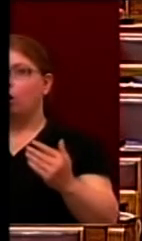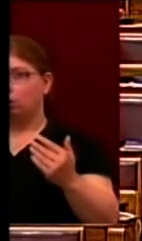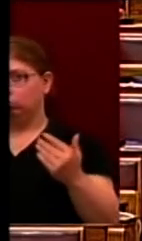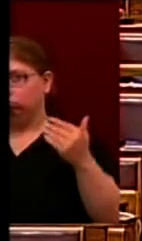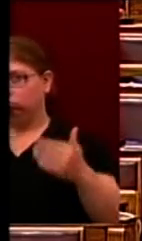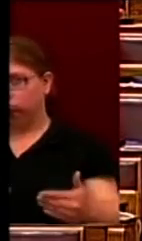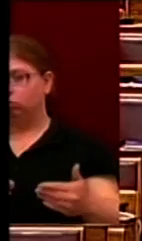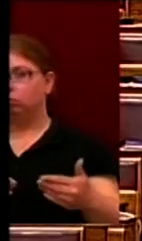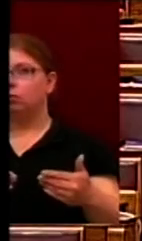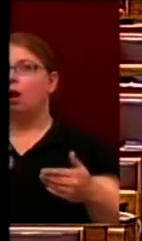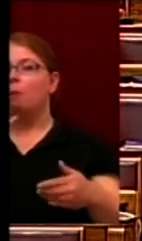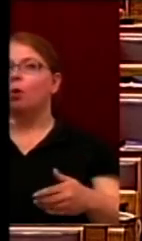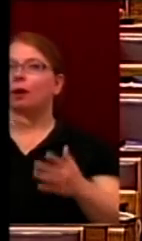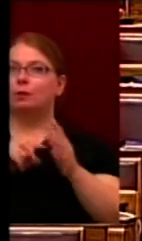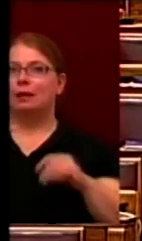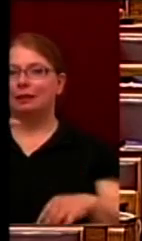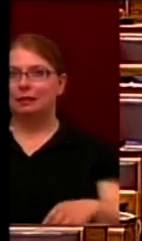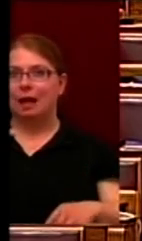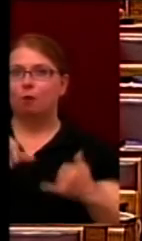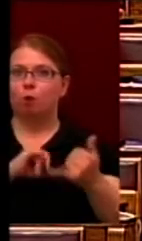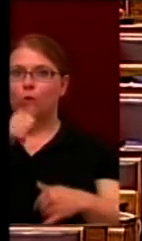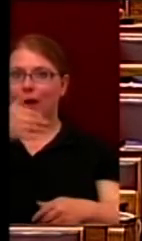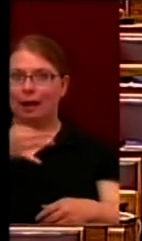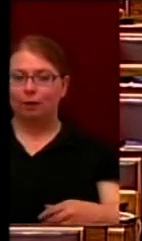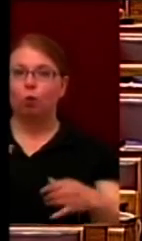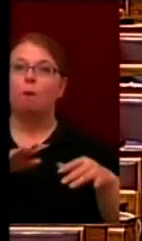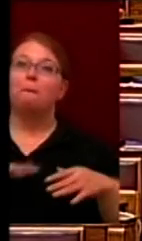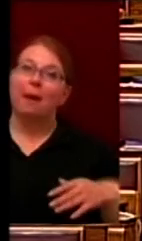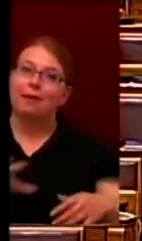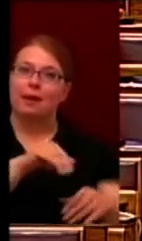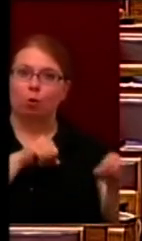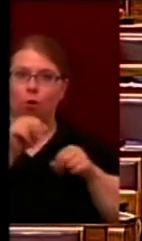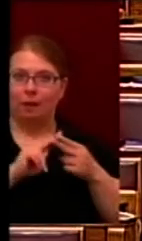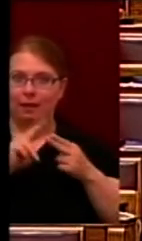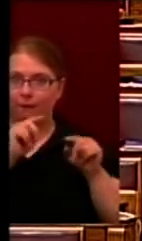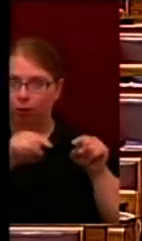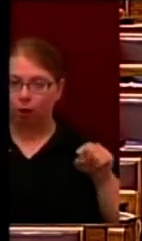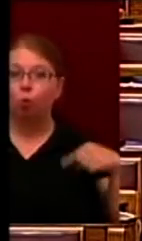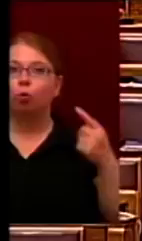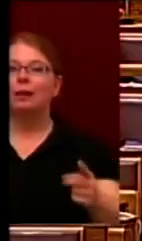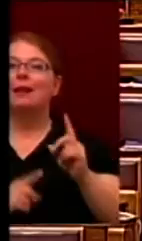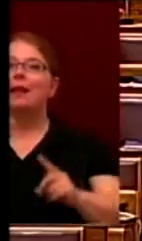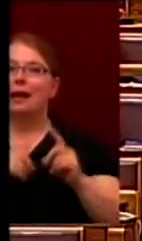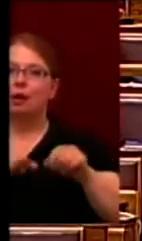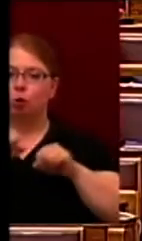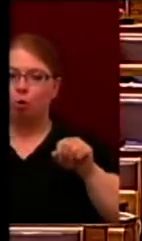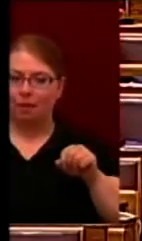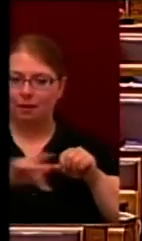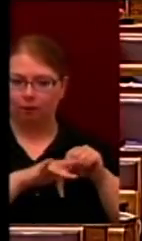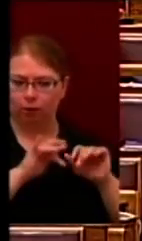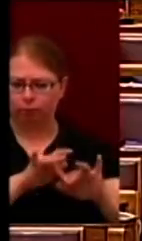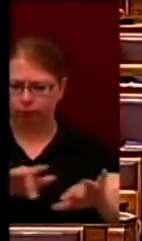földre, amikor 2013. január 1-től a megyei kormányhivatalok alatt megjelennek a járási kormányhivatalok is. Maga